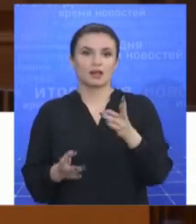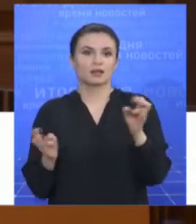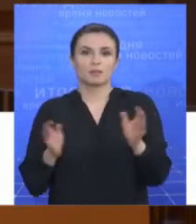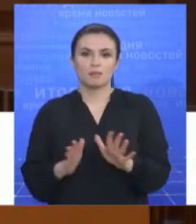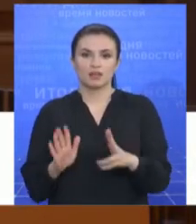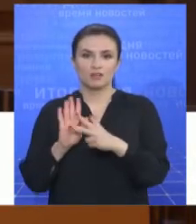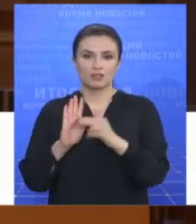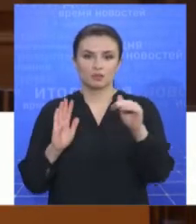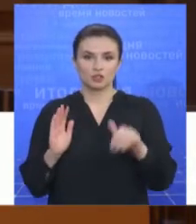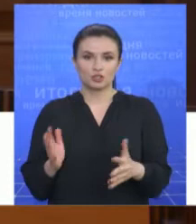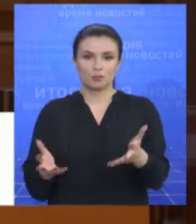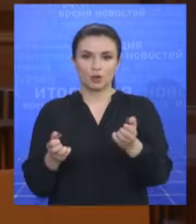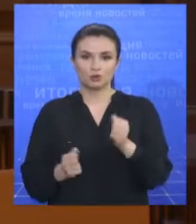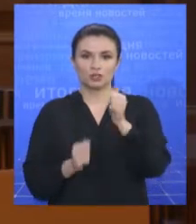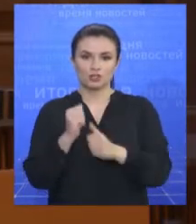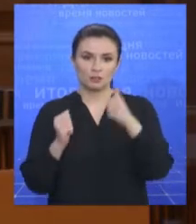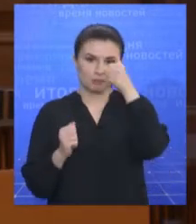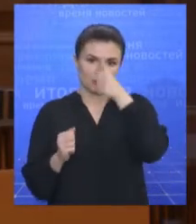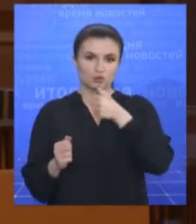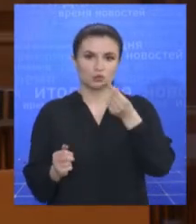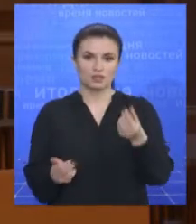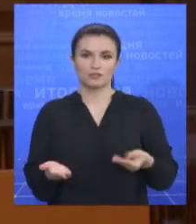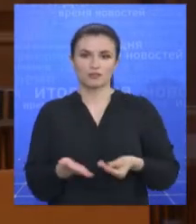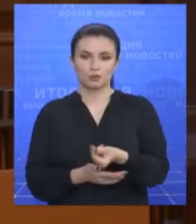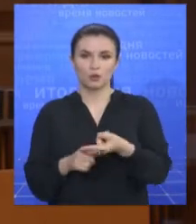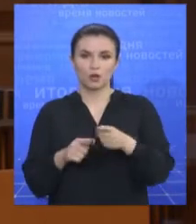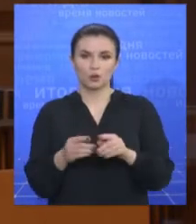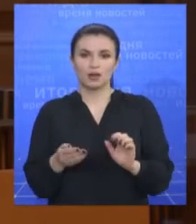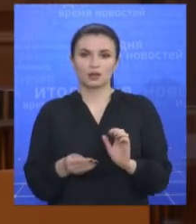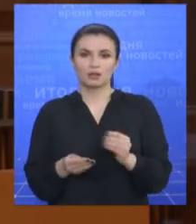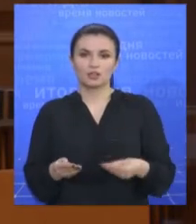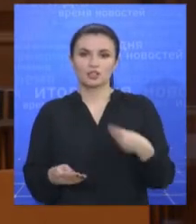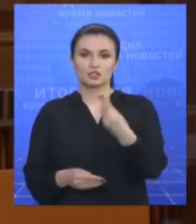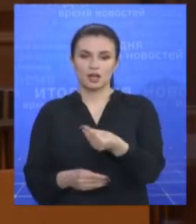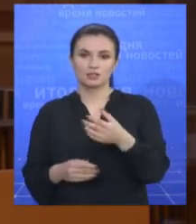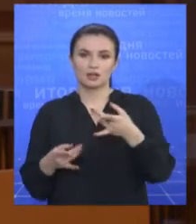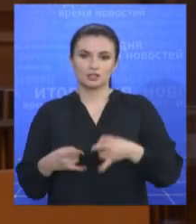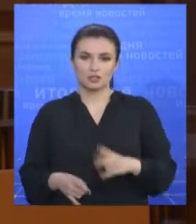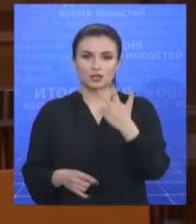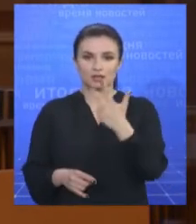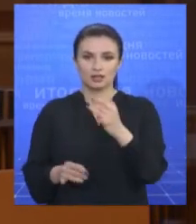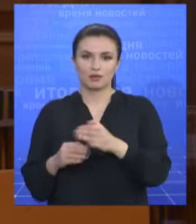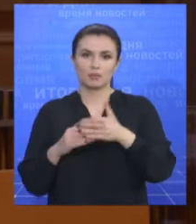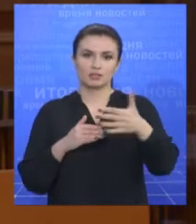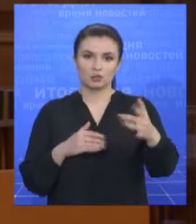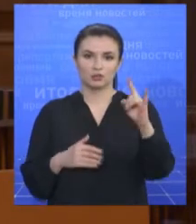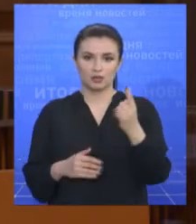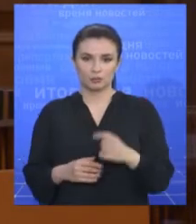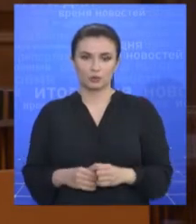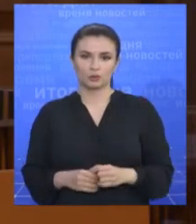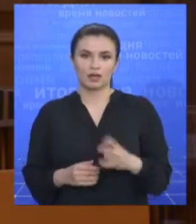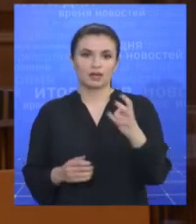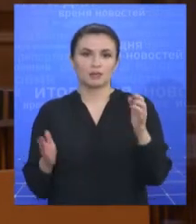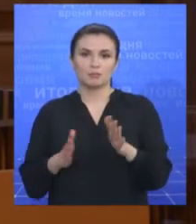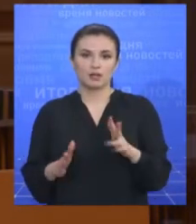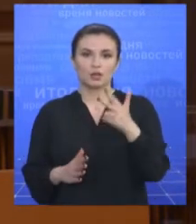менее 8 тысяч получат ежемесячную денежную выплату, которая назначается при рождении третьего и последующего ребенка.